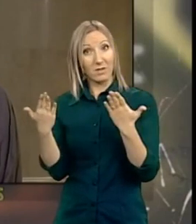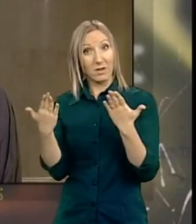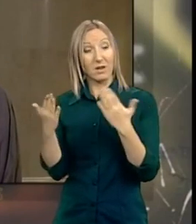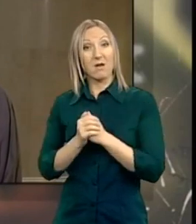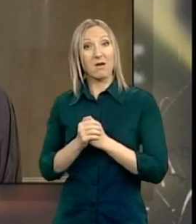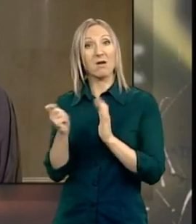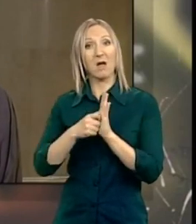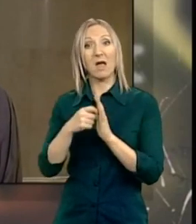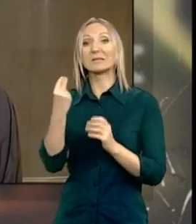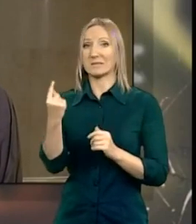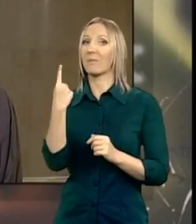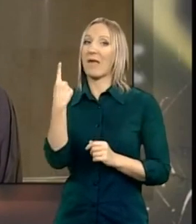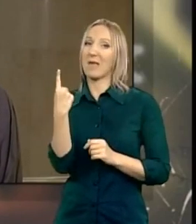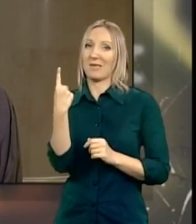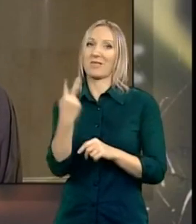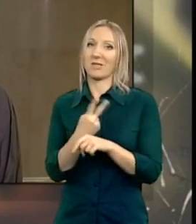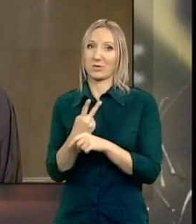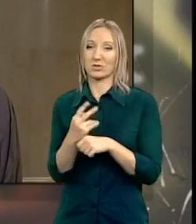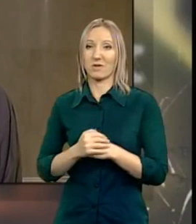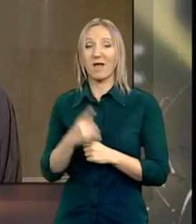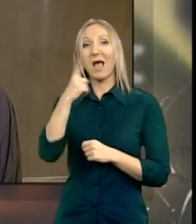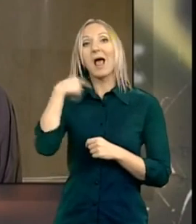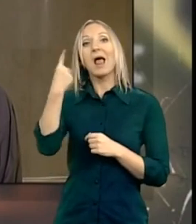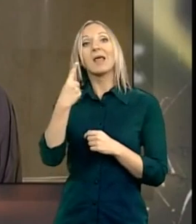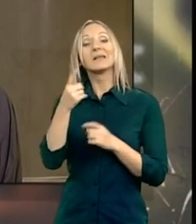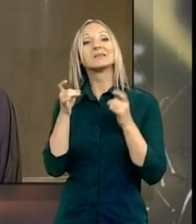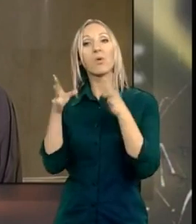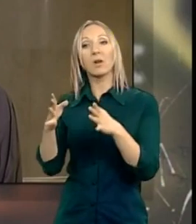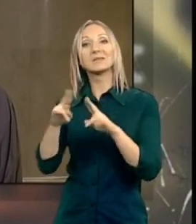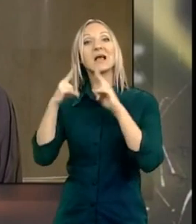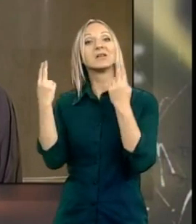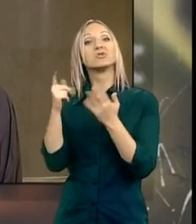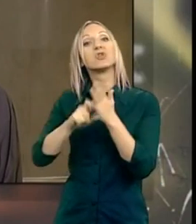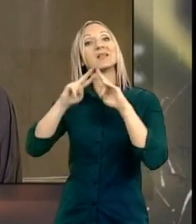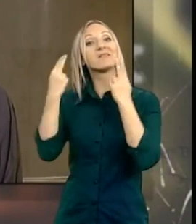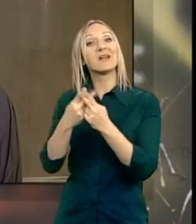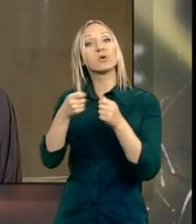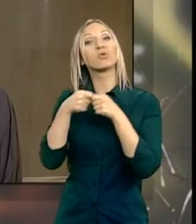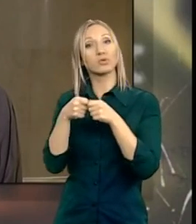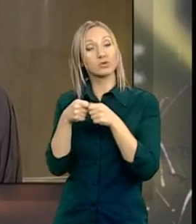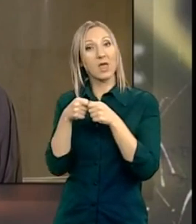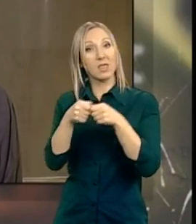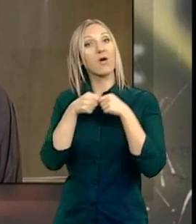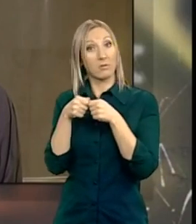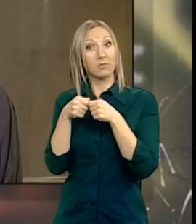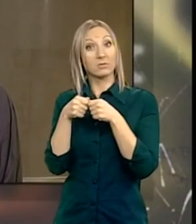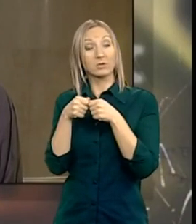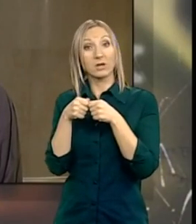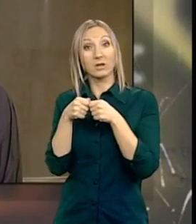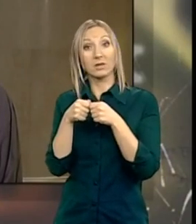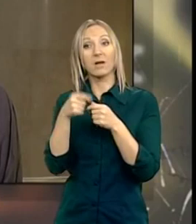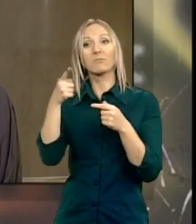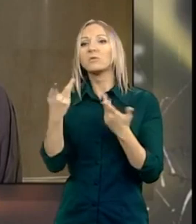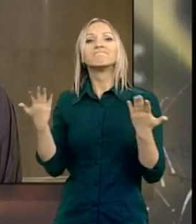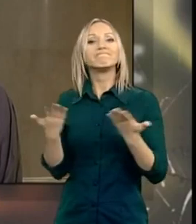zemalja. Lice ulice, član je Svetskog udruženja uličnih novina i dijeli sa njima jedan od osnovnih principa – zagovaranje